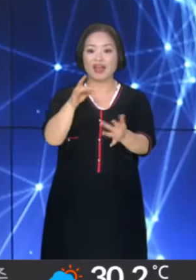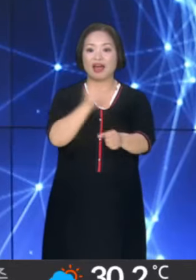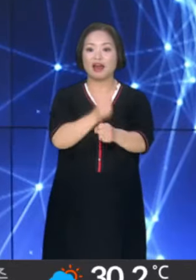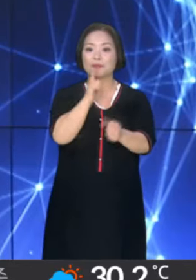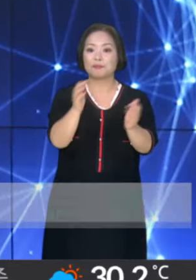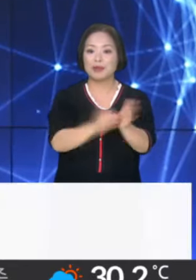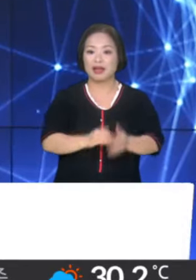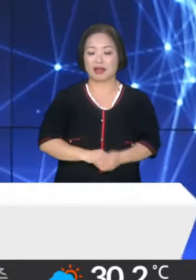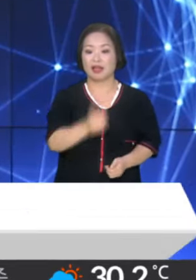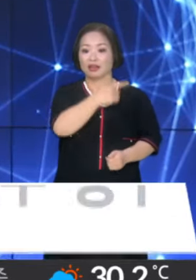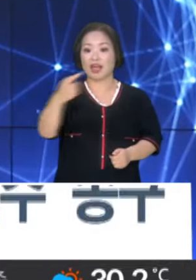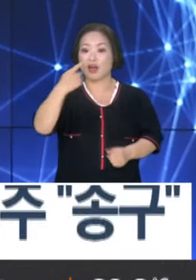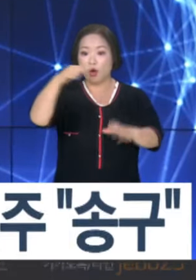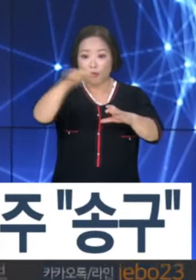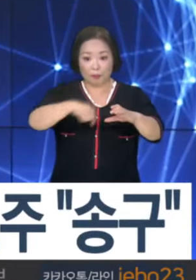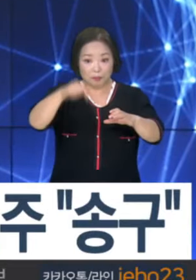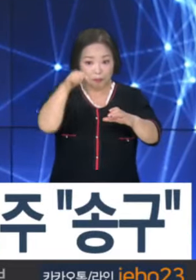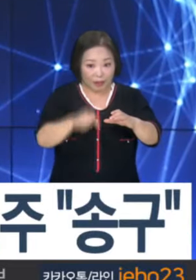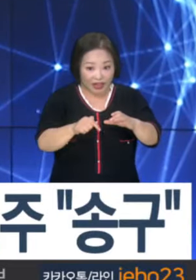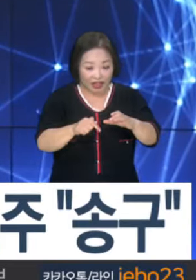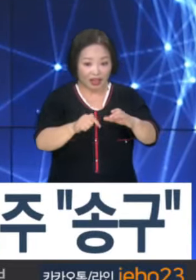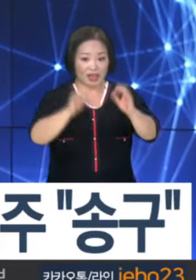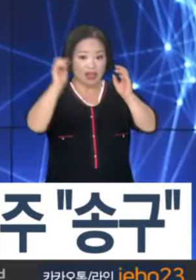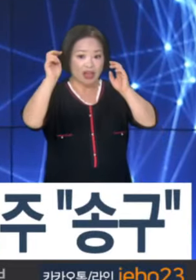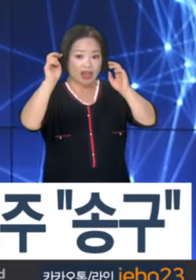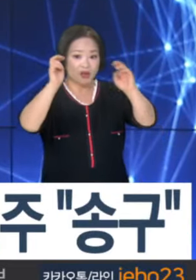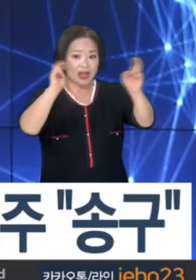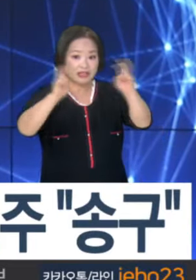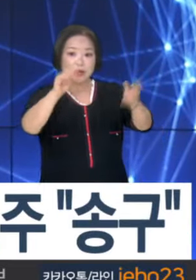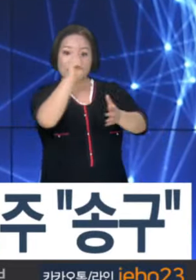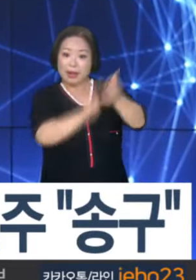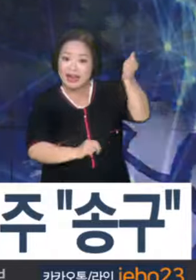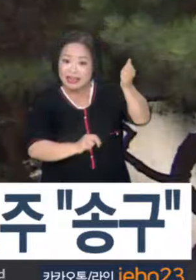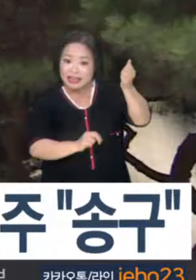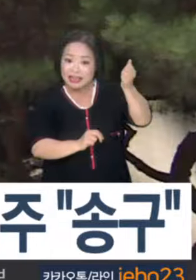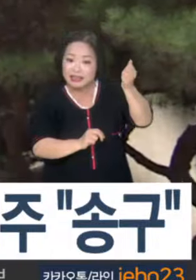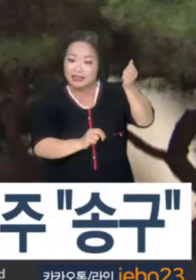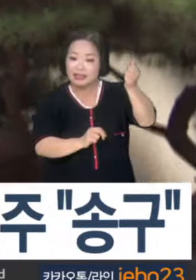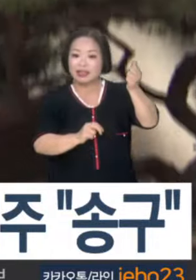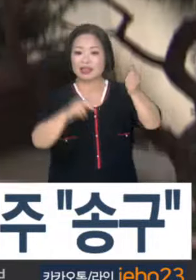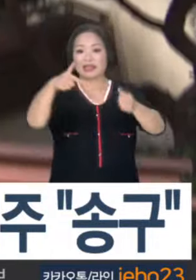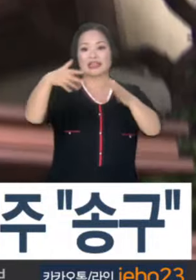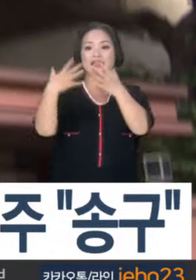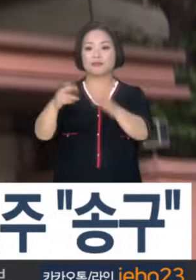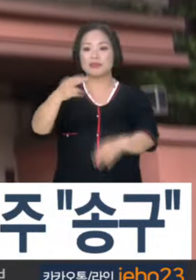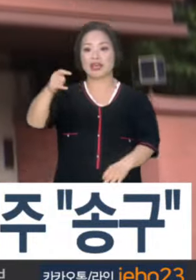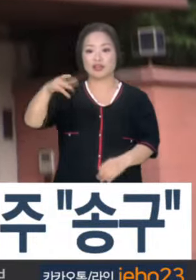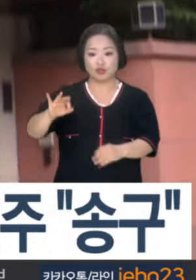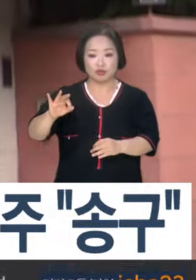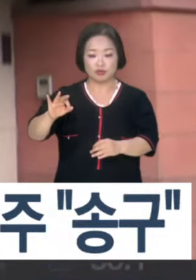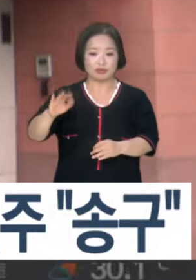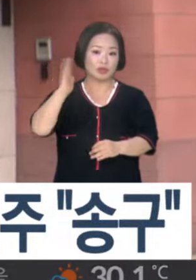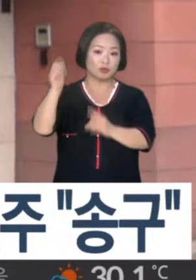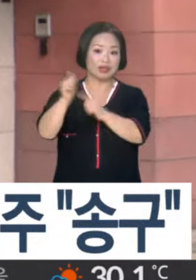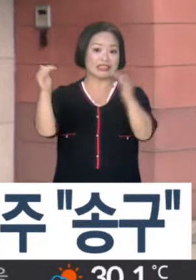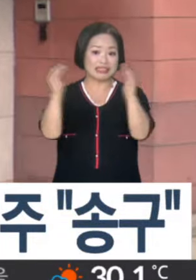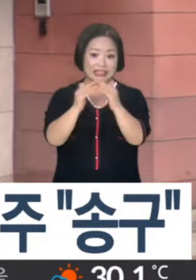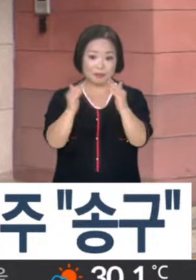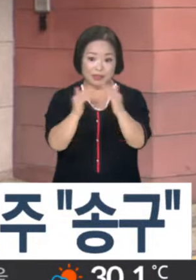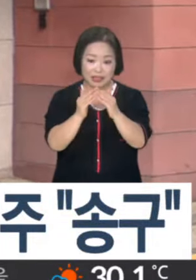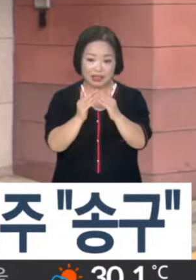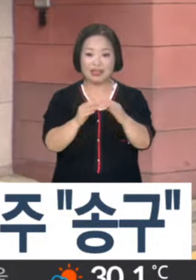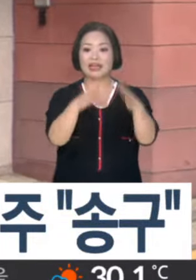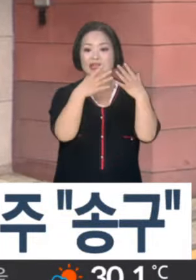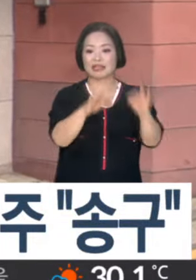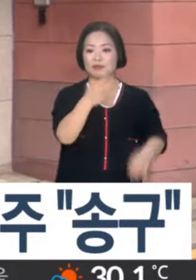네 커피 프랜차이즈 사업자에게 100억 원에 팔린 김대중 대통령의 서울 동교동 사저가 이러면 오는 10월 가칭